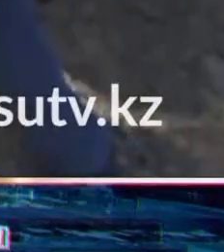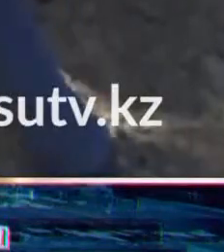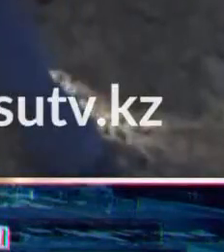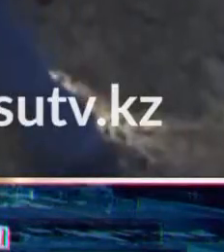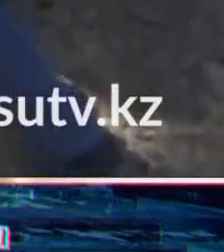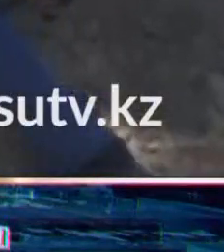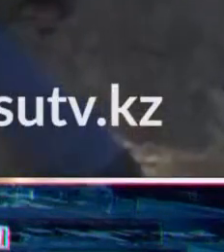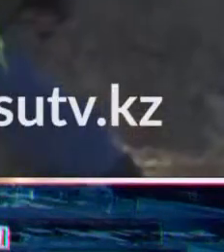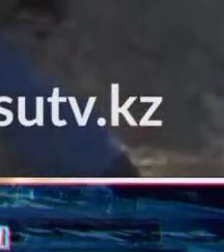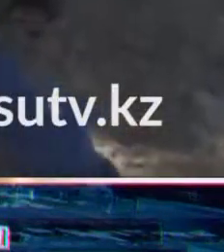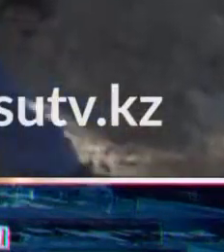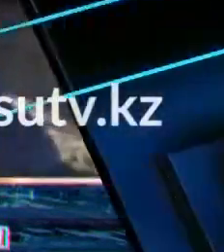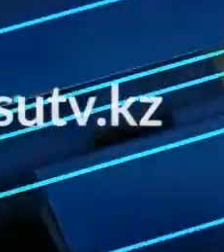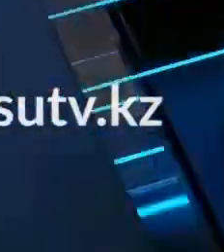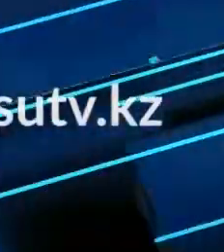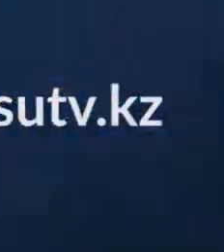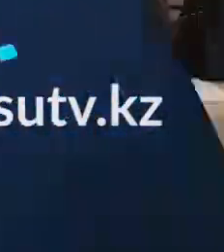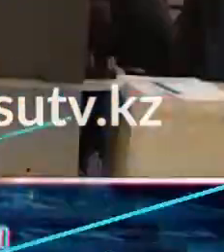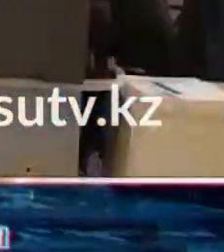зайти во двор, не выйти.